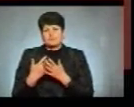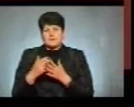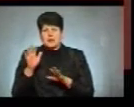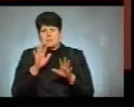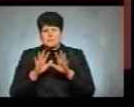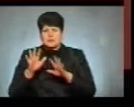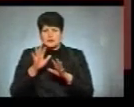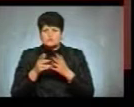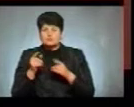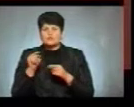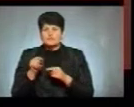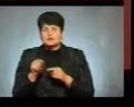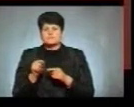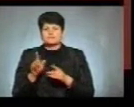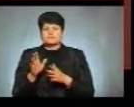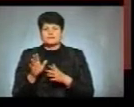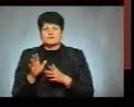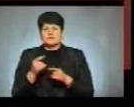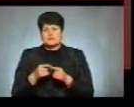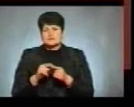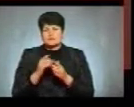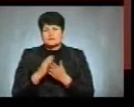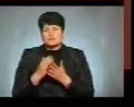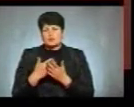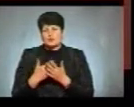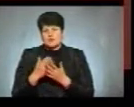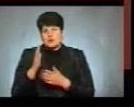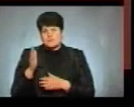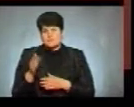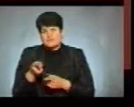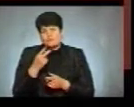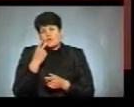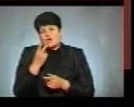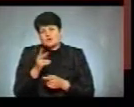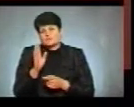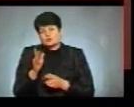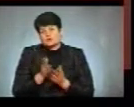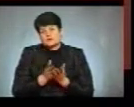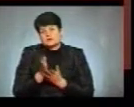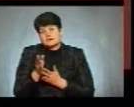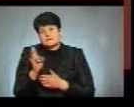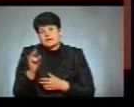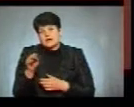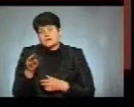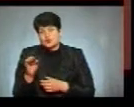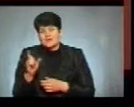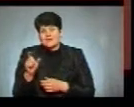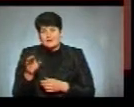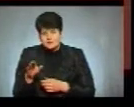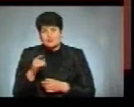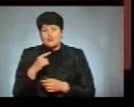його компанія будується на означеному варіанті, і це відбувається в програмі. Тобто він показує, що він буде рухатися в НАТО ЄС, він каже про